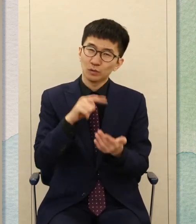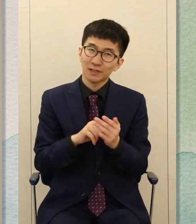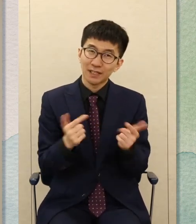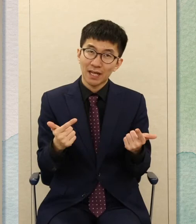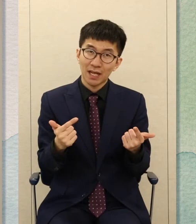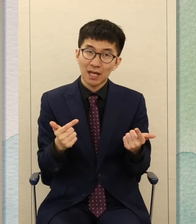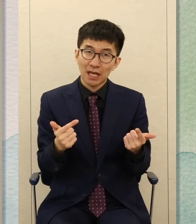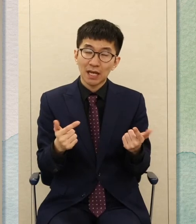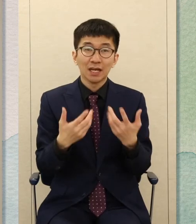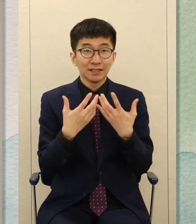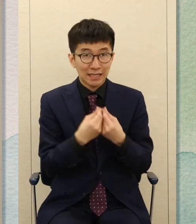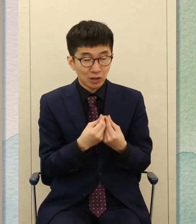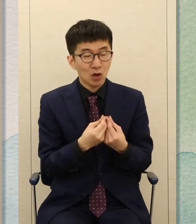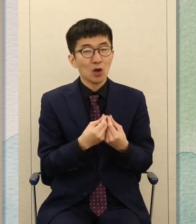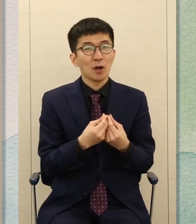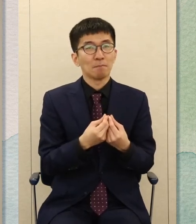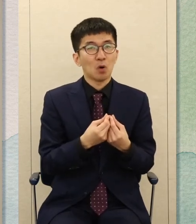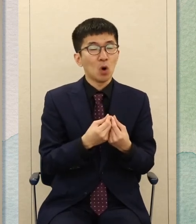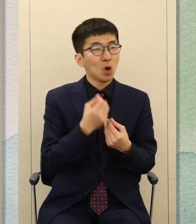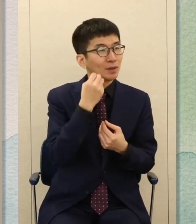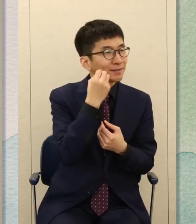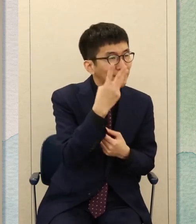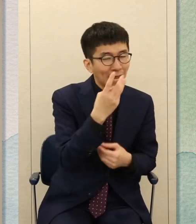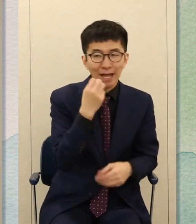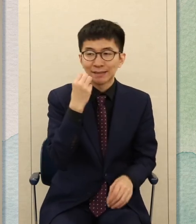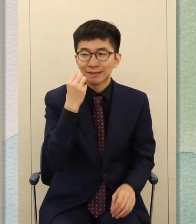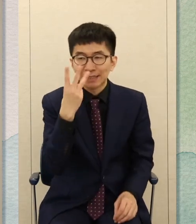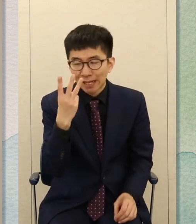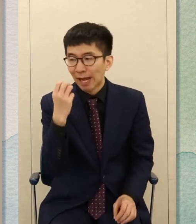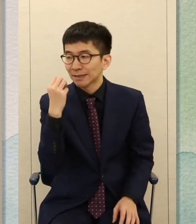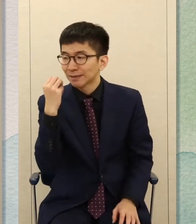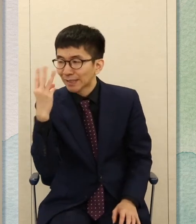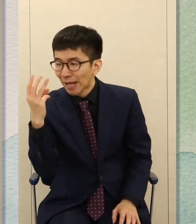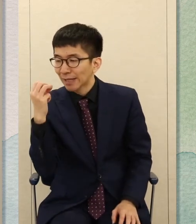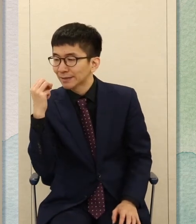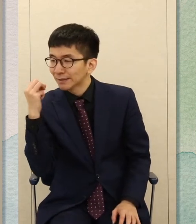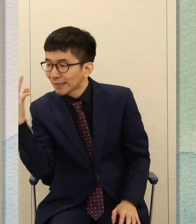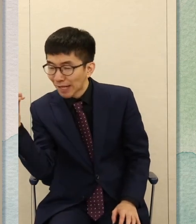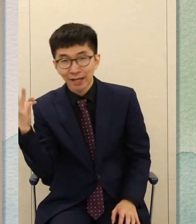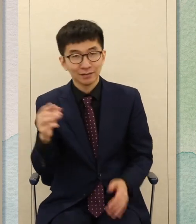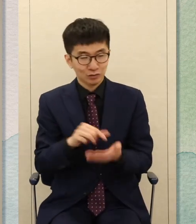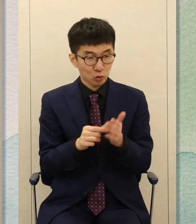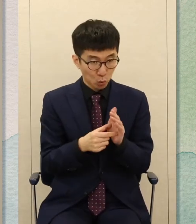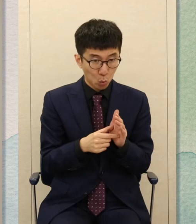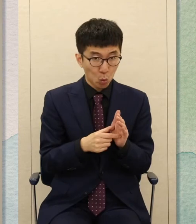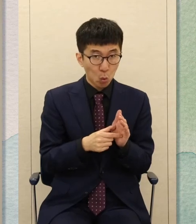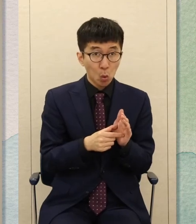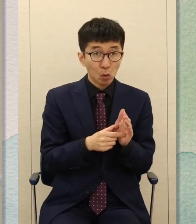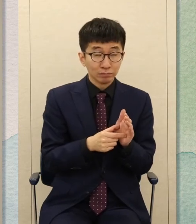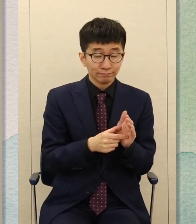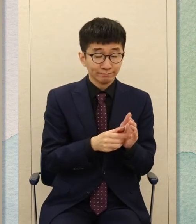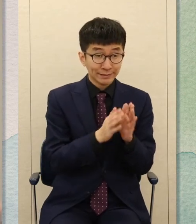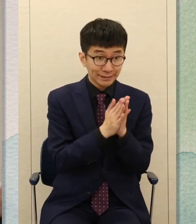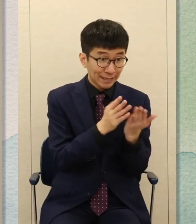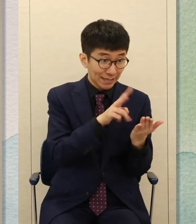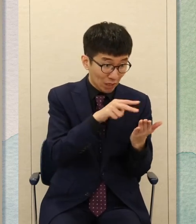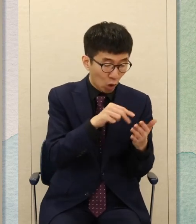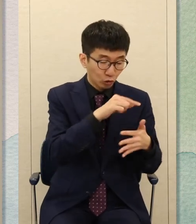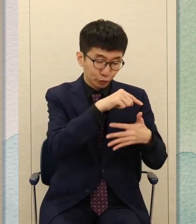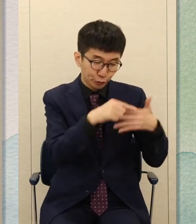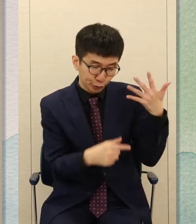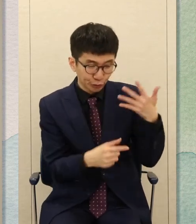번에 시즌제로 되게 한 석 달 정도, 넉 달 정도 같이 읽을 책들을 저 순서에 따라서